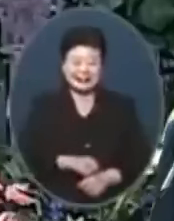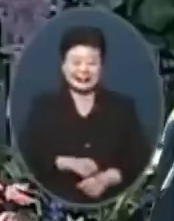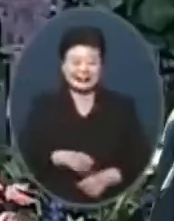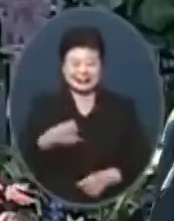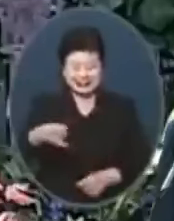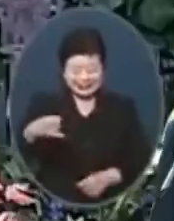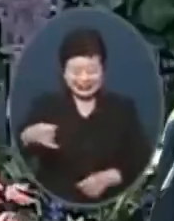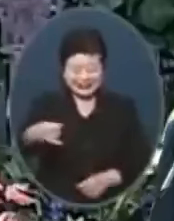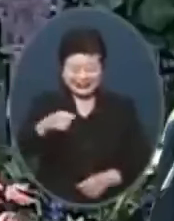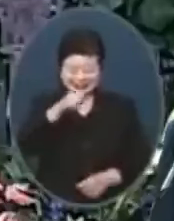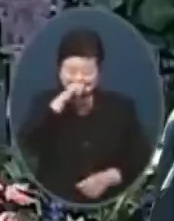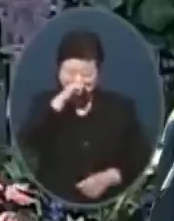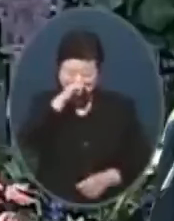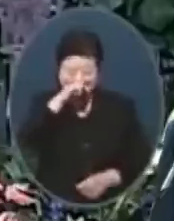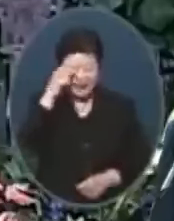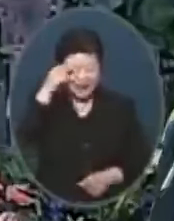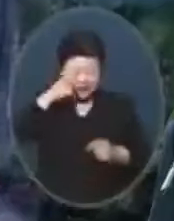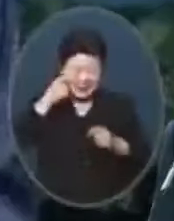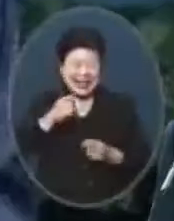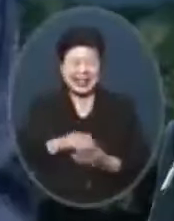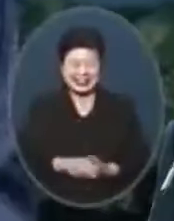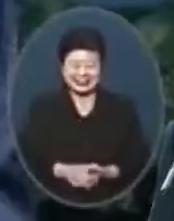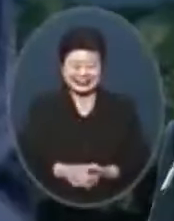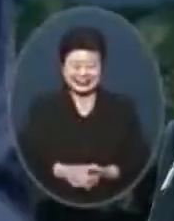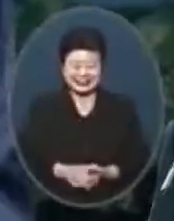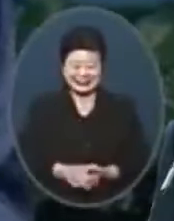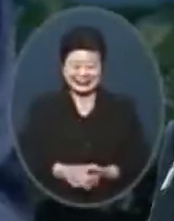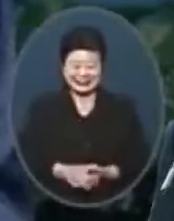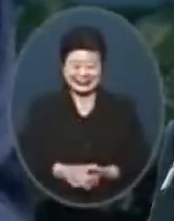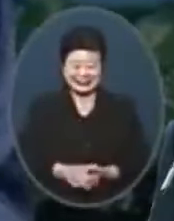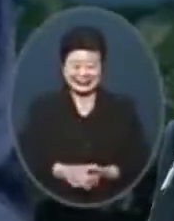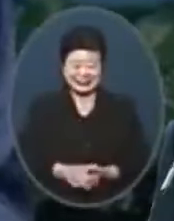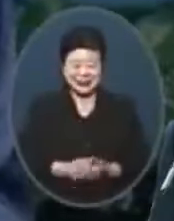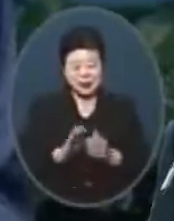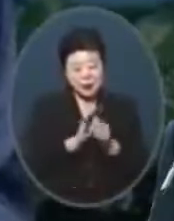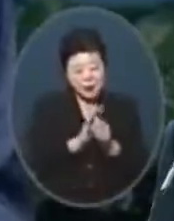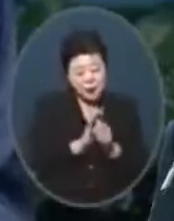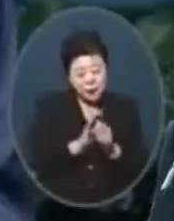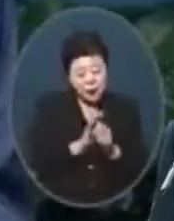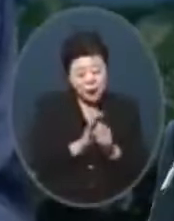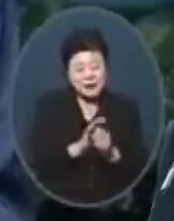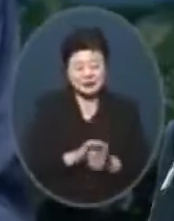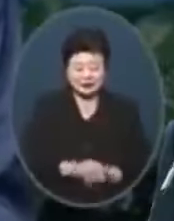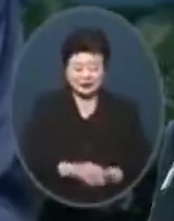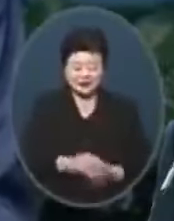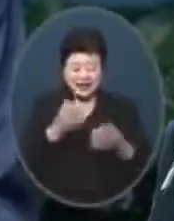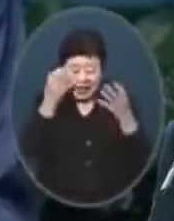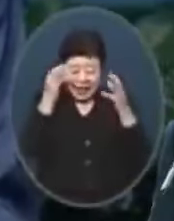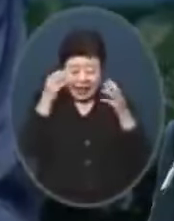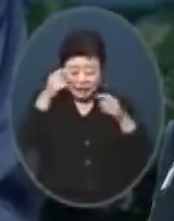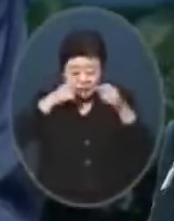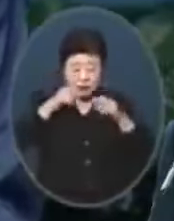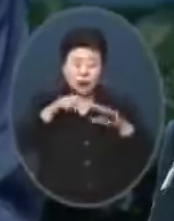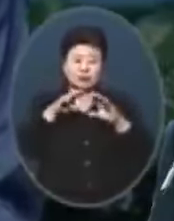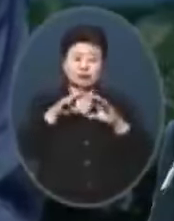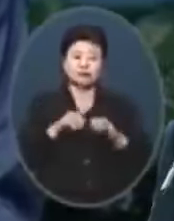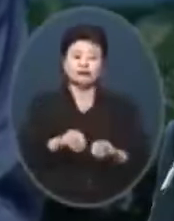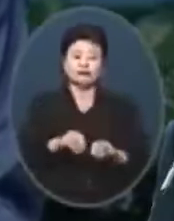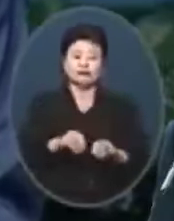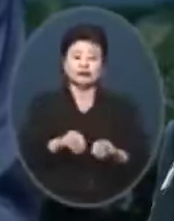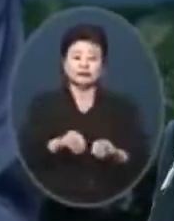자식이야 이 자식아 왜 우냐 몇 마디 위로를 해주면 어린 아기의 울음은 구름이